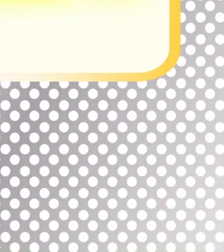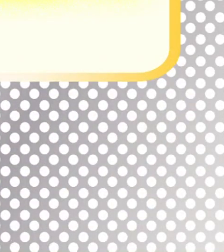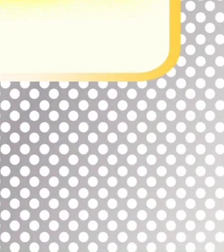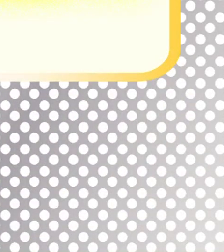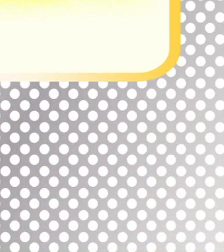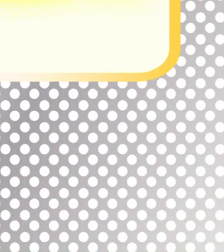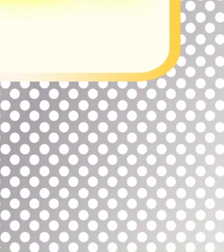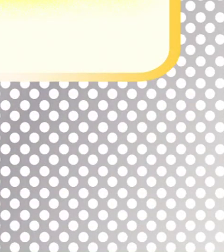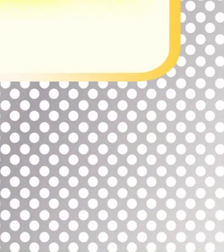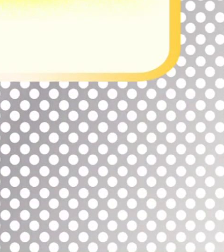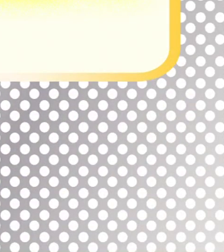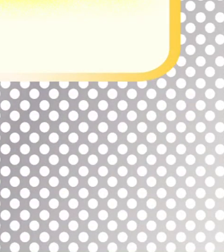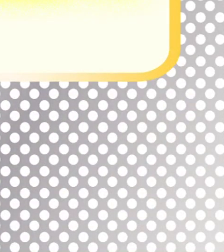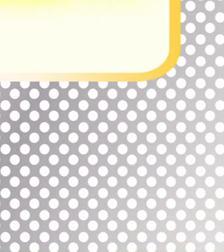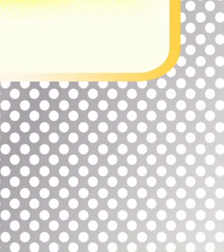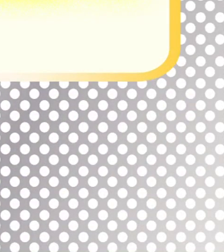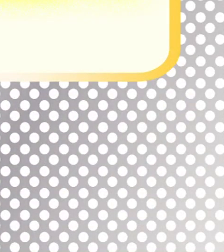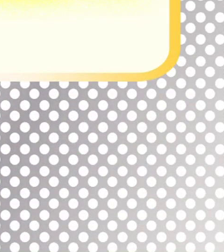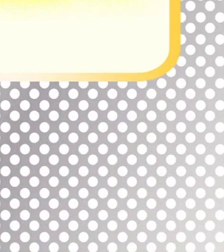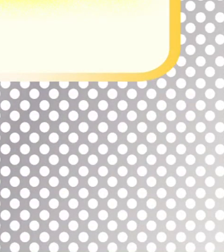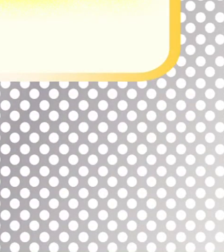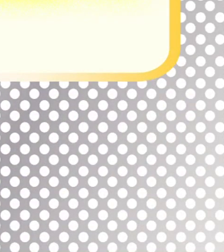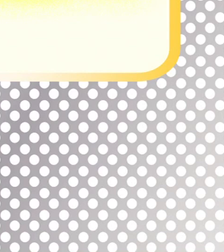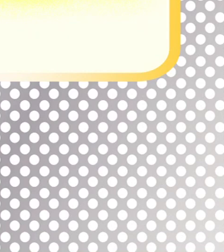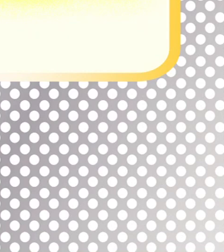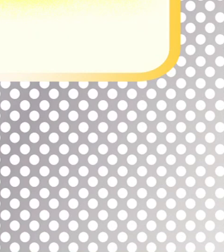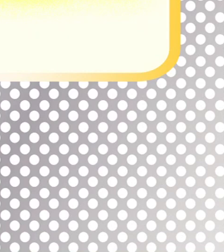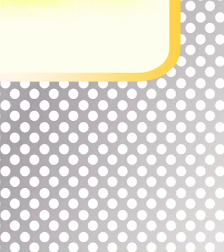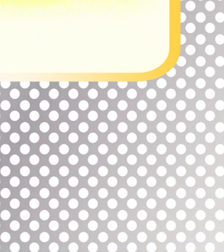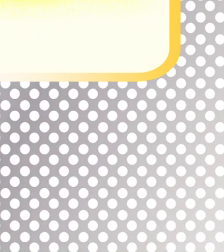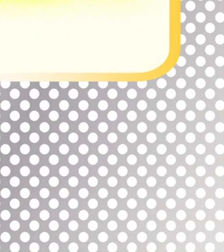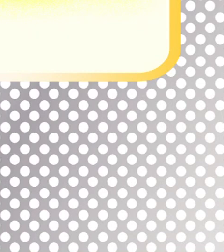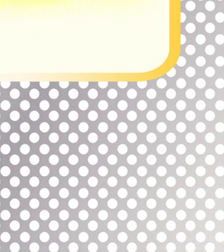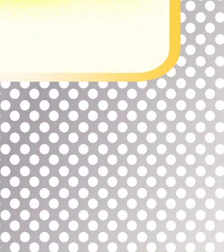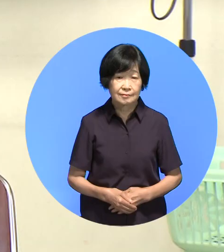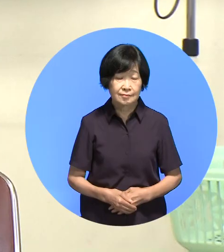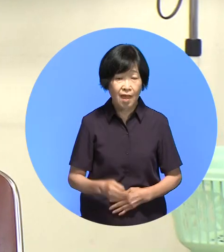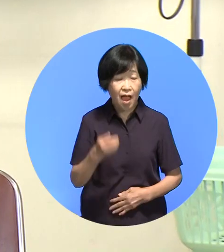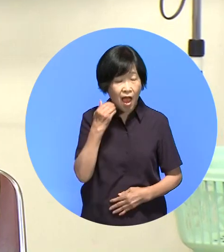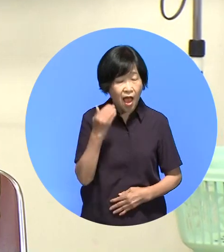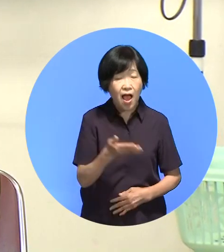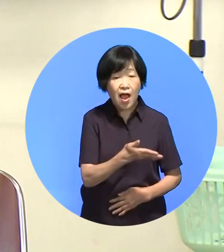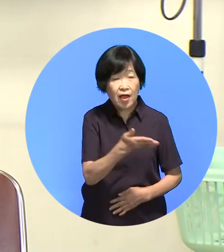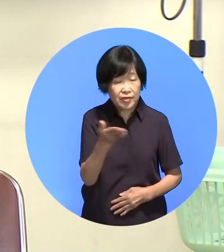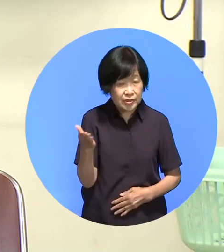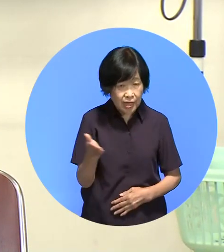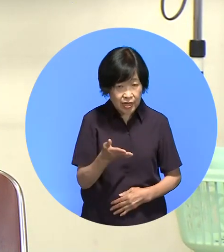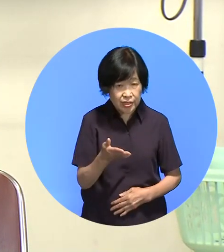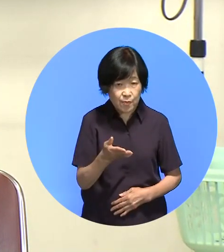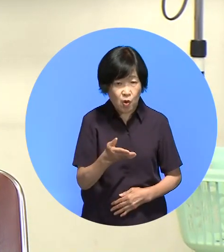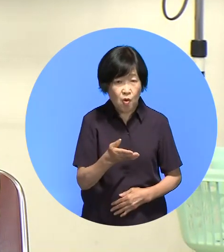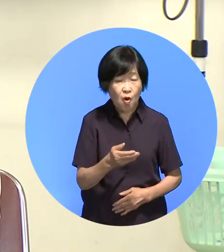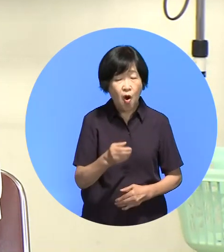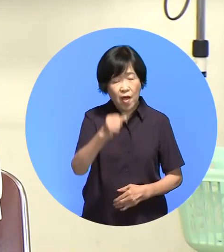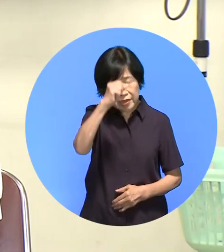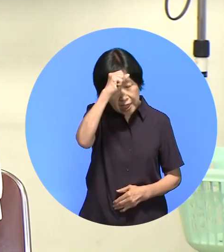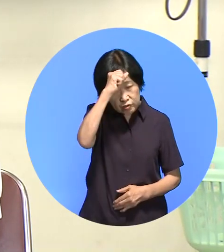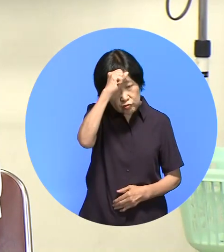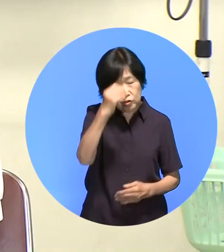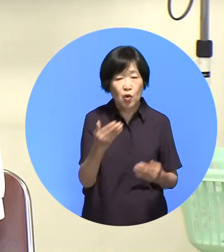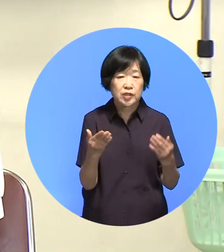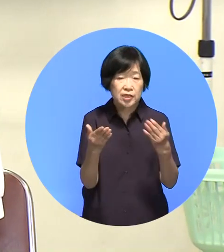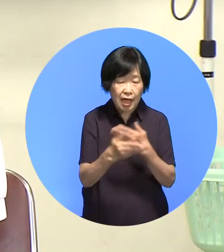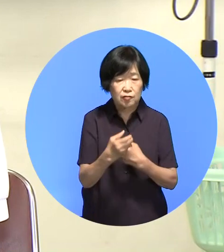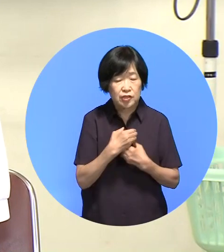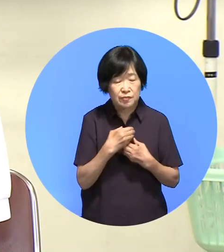中症を予防するにはどうしたら良いのでしょうか。 誰でも条件次第では熱中症にかかってしまう危